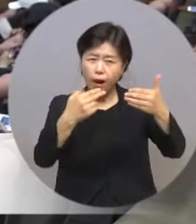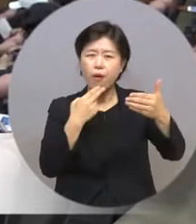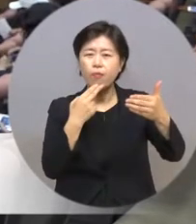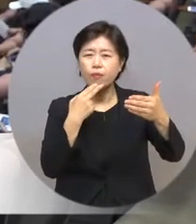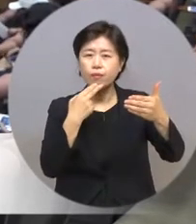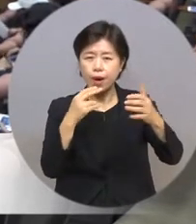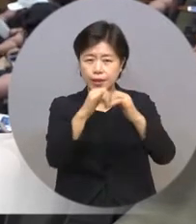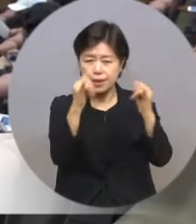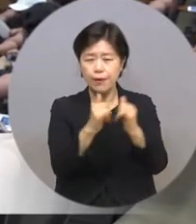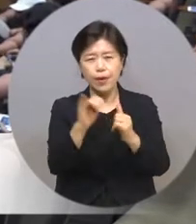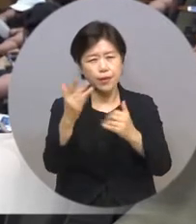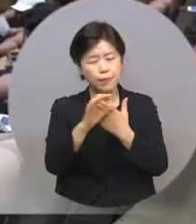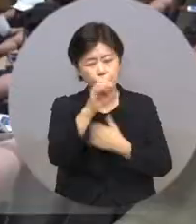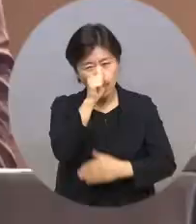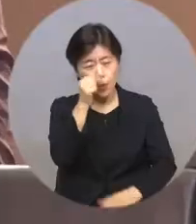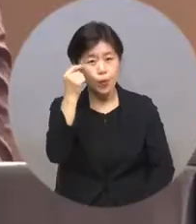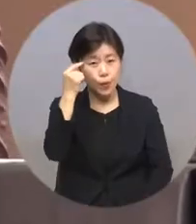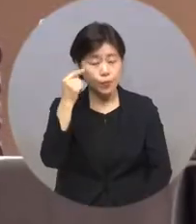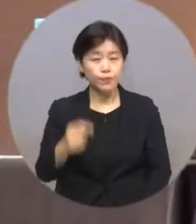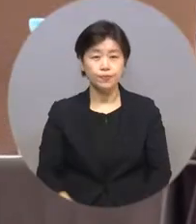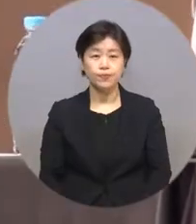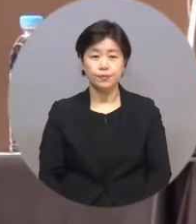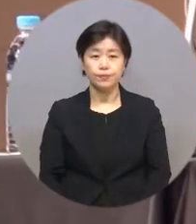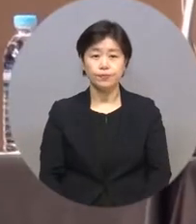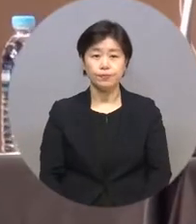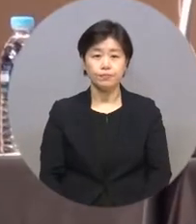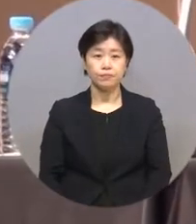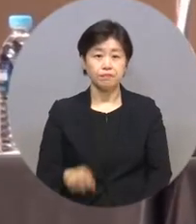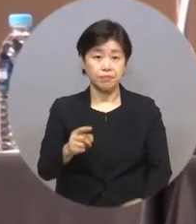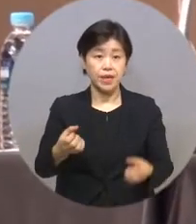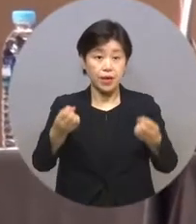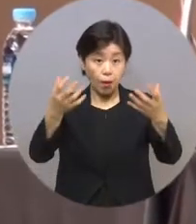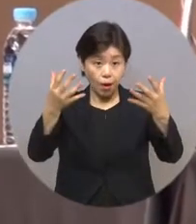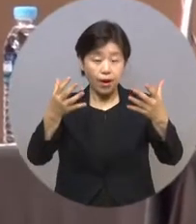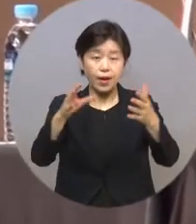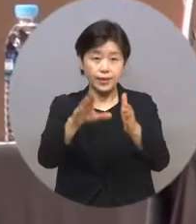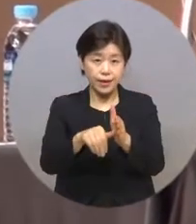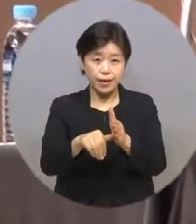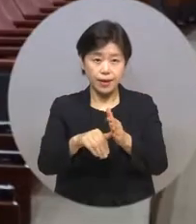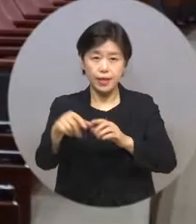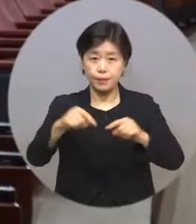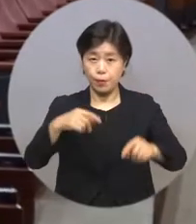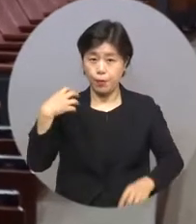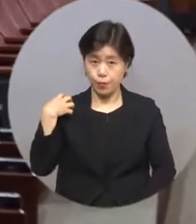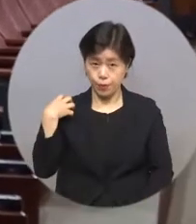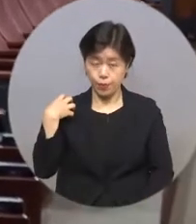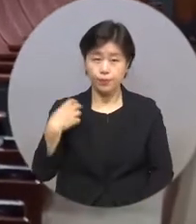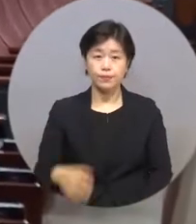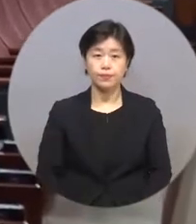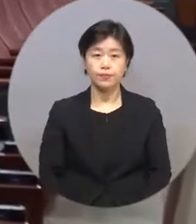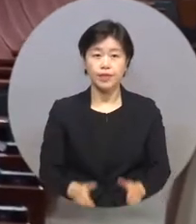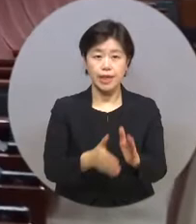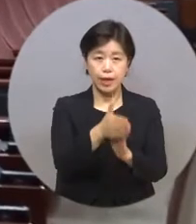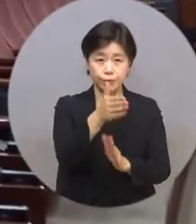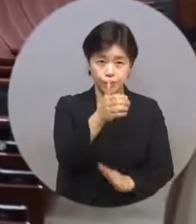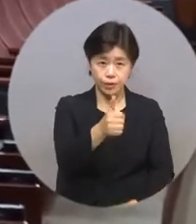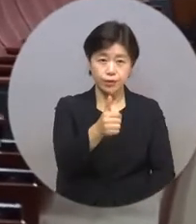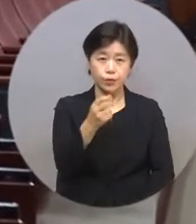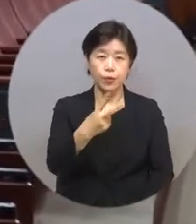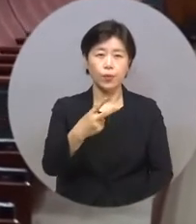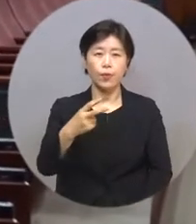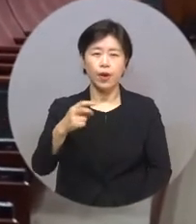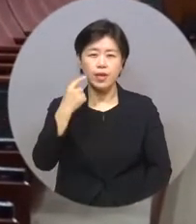나아갔으면 하는 바램을 가지고 있습니다 양주 베리어프리 영화제 집행위원회 주관으로 양지시와 양주